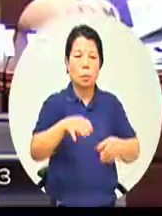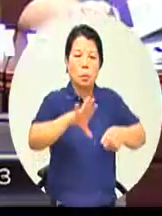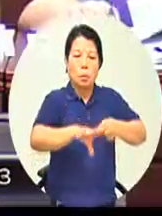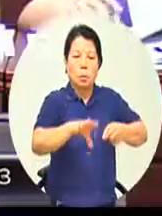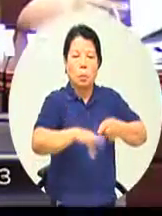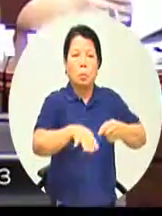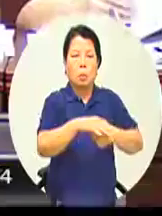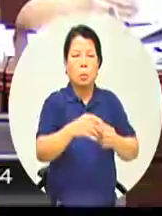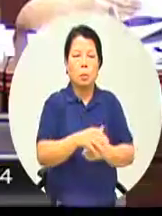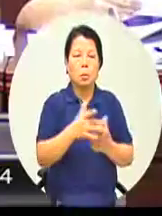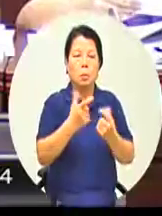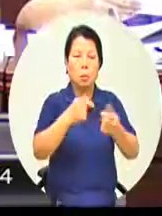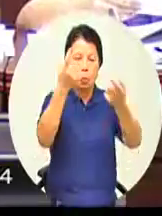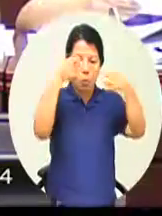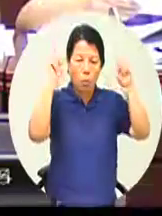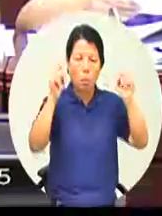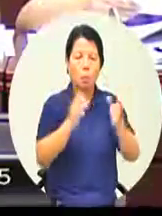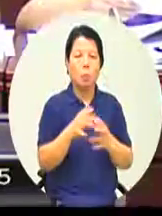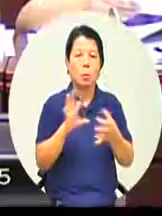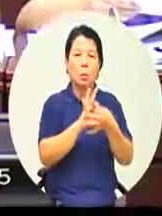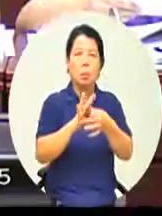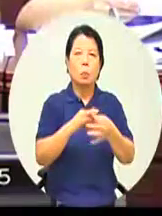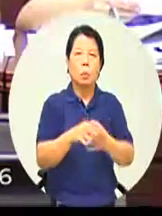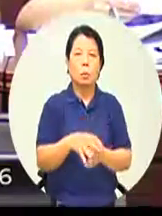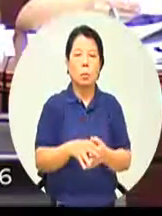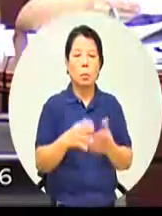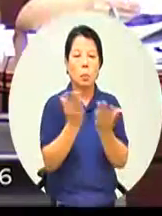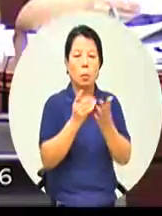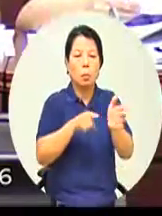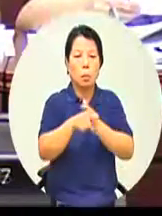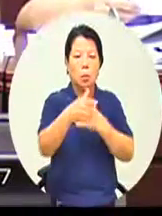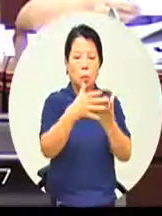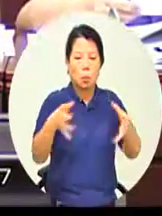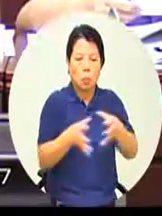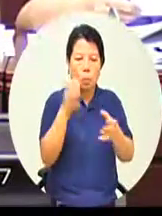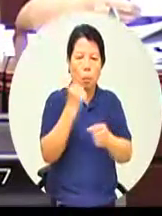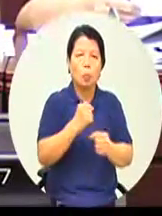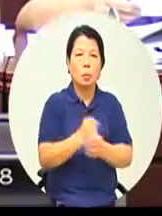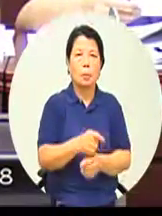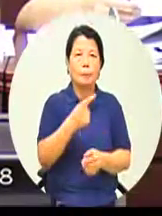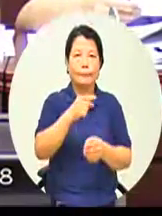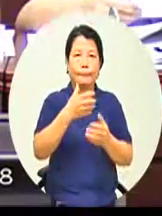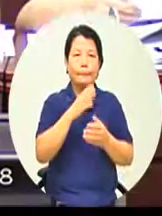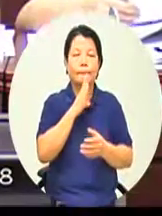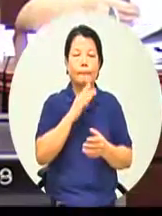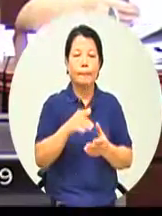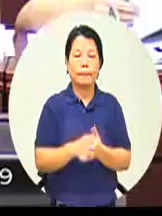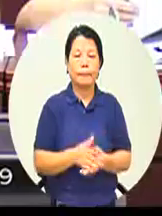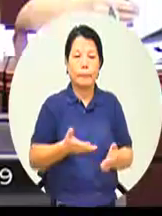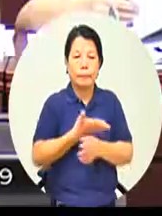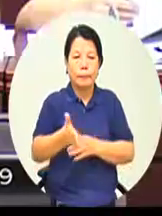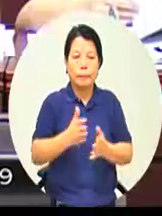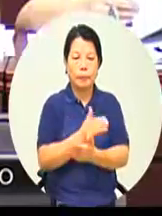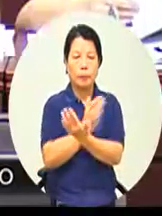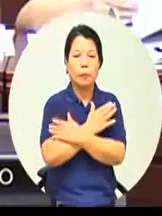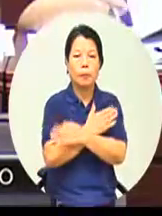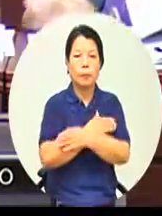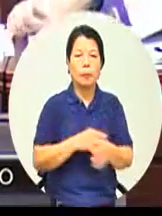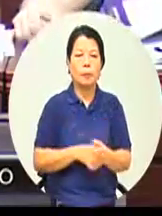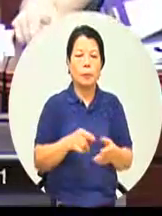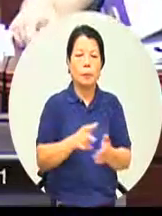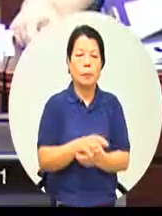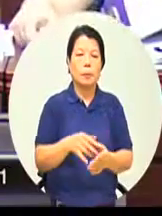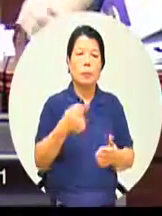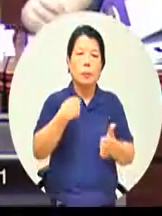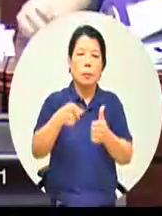区大专院校有相关学系的来做合作，其实我觉得这才是让我们的幼儿系、教保系